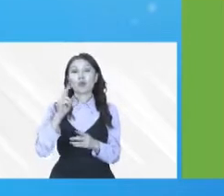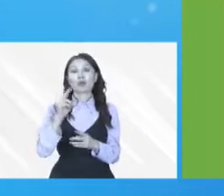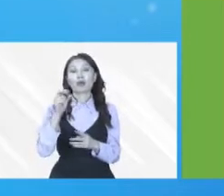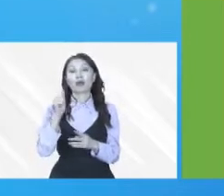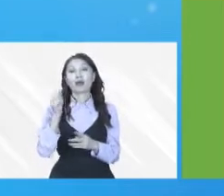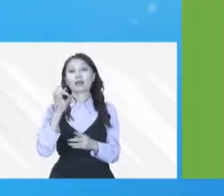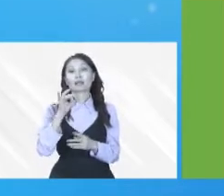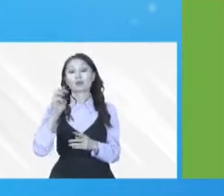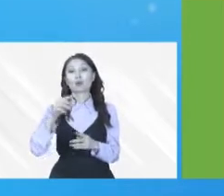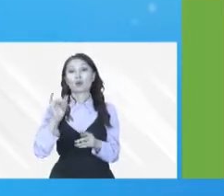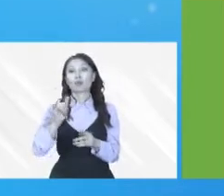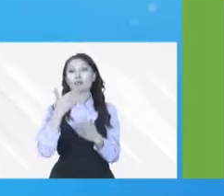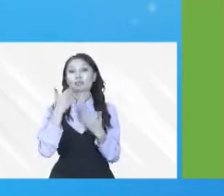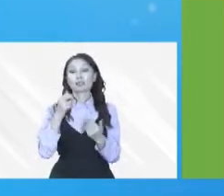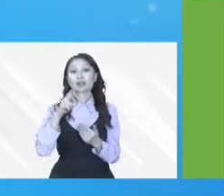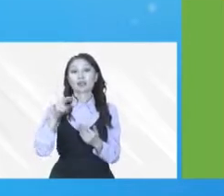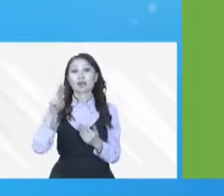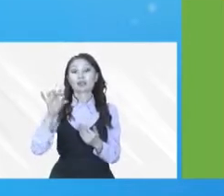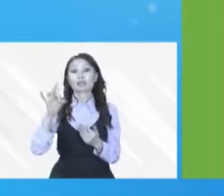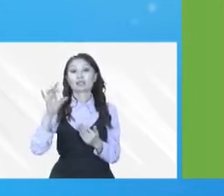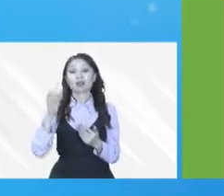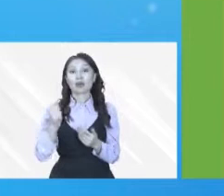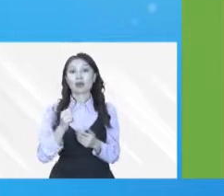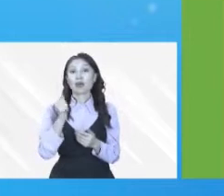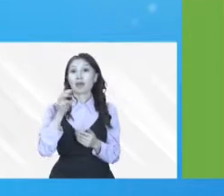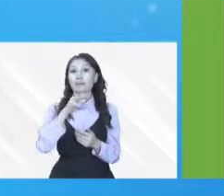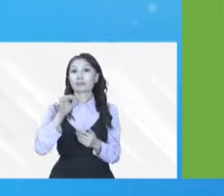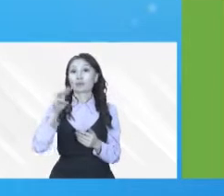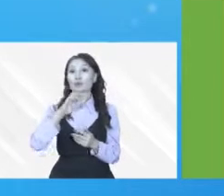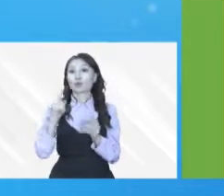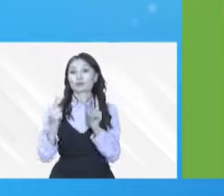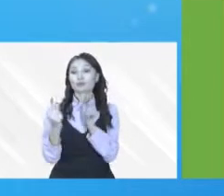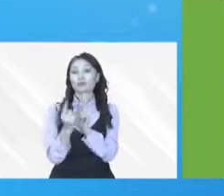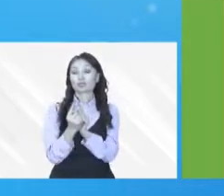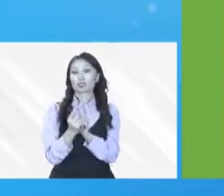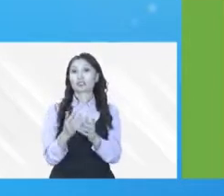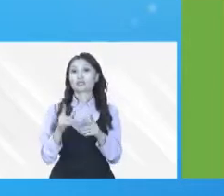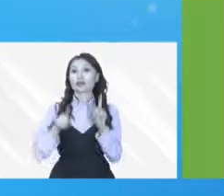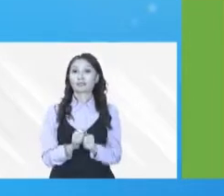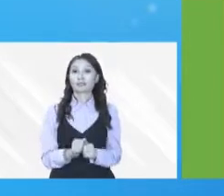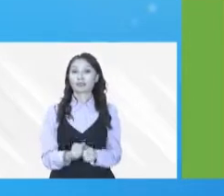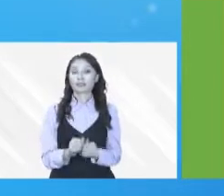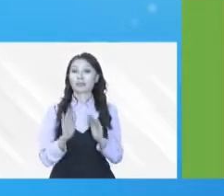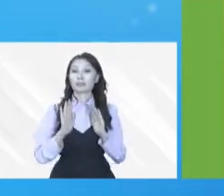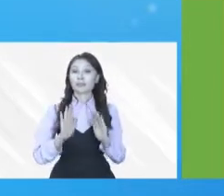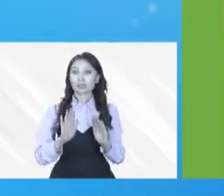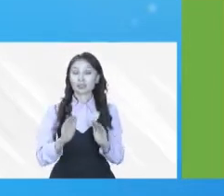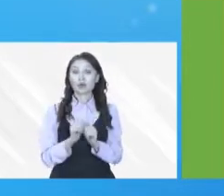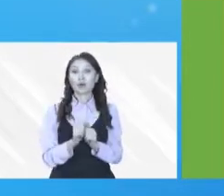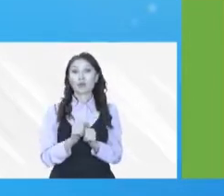которых нет ядра. У эукариот амитоз встречается довольно редко. При